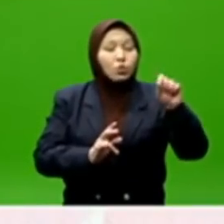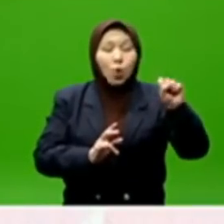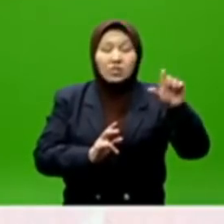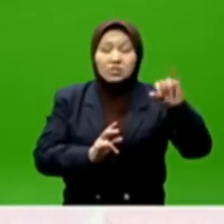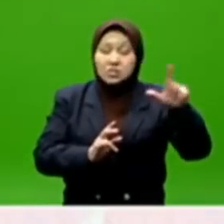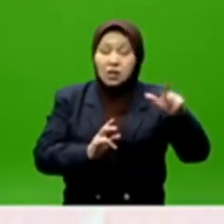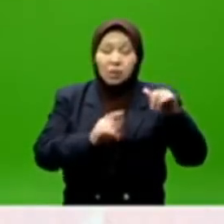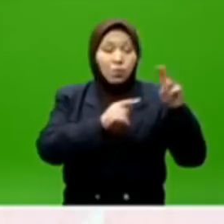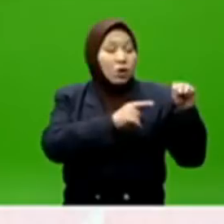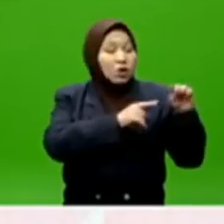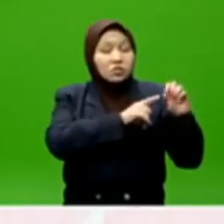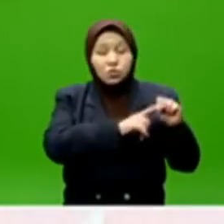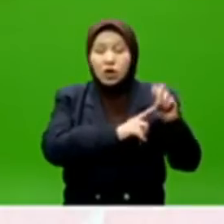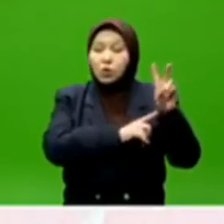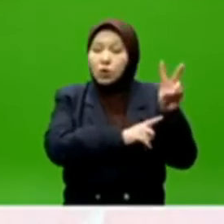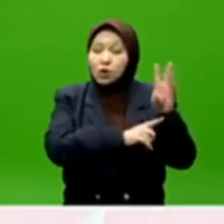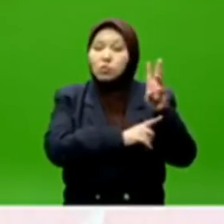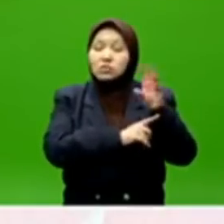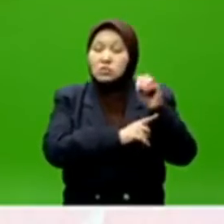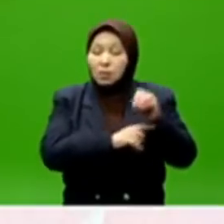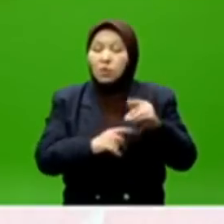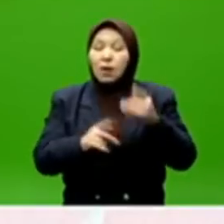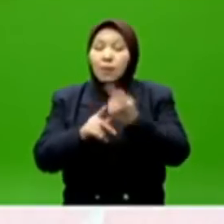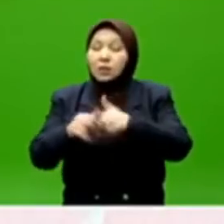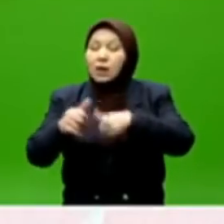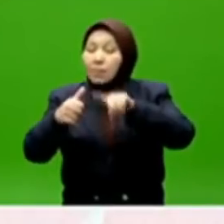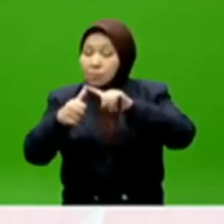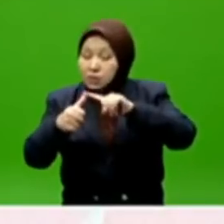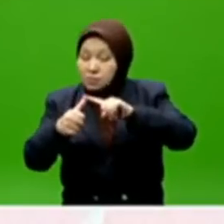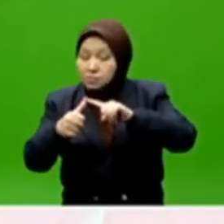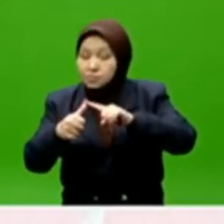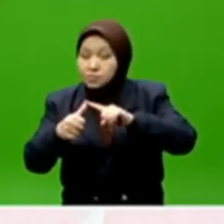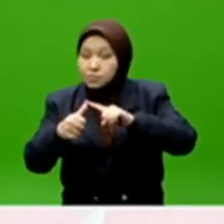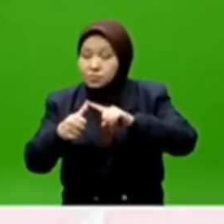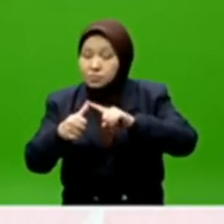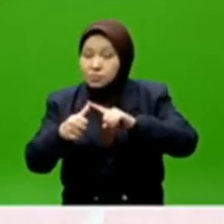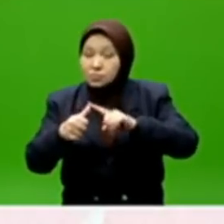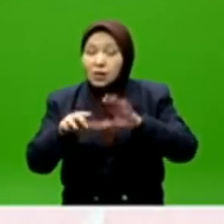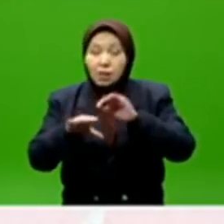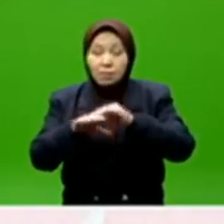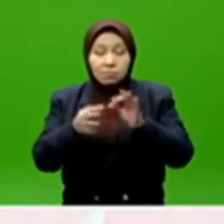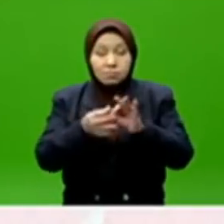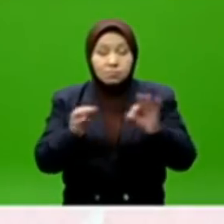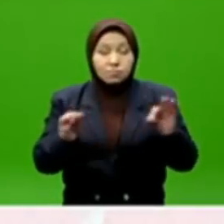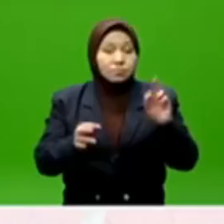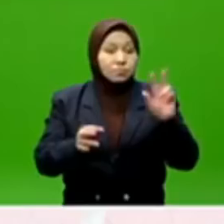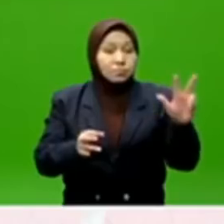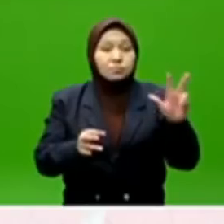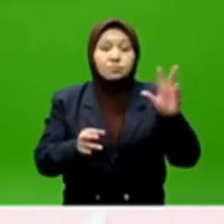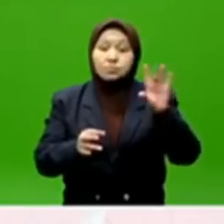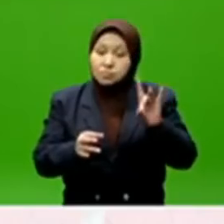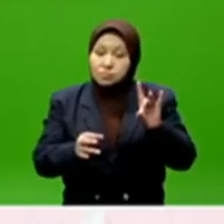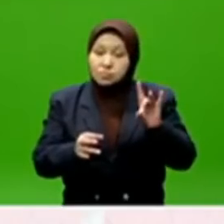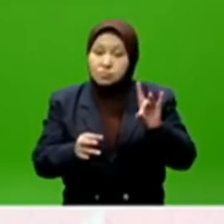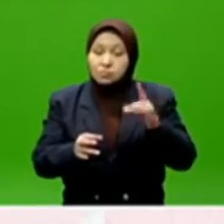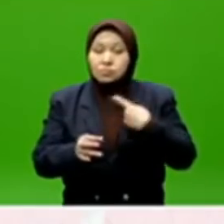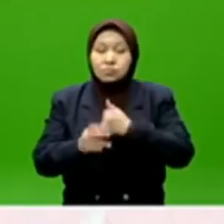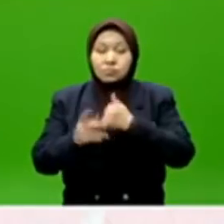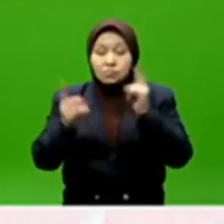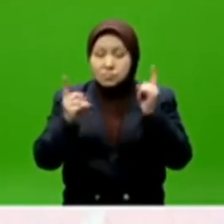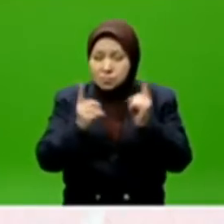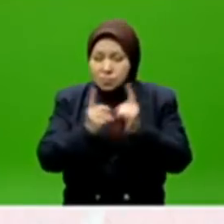halaman 260 ini. Antaranya yang pertama, iaitulah pada ayat yang ke-38, kita akan